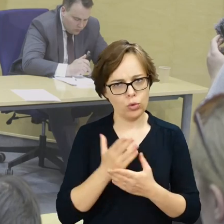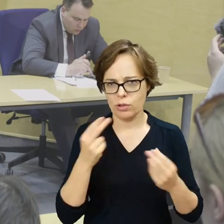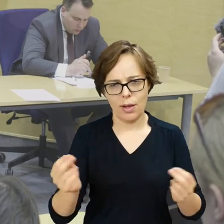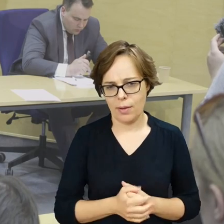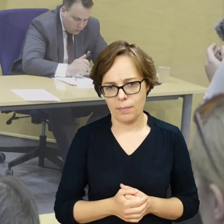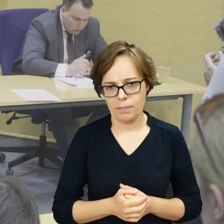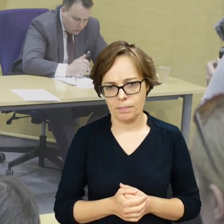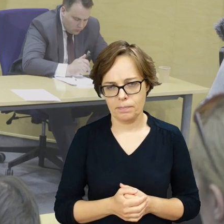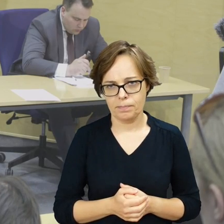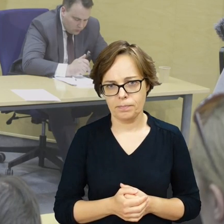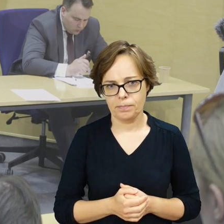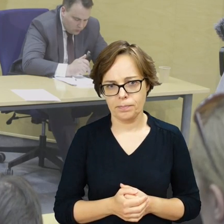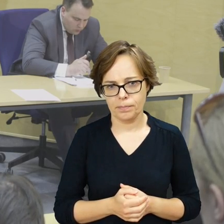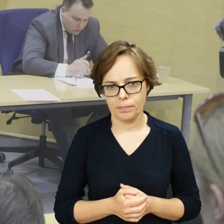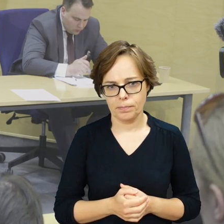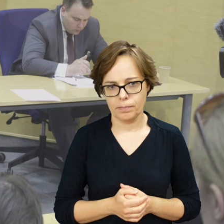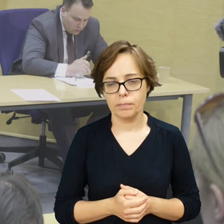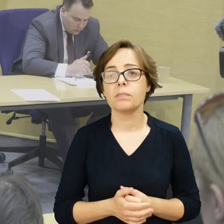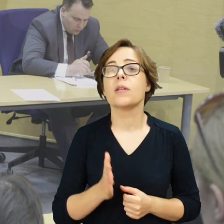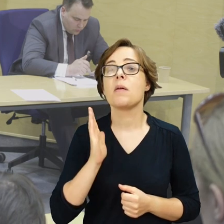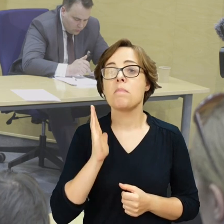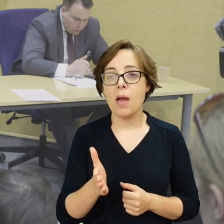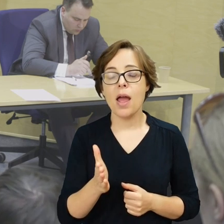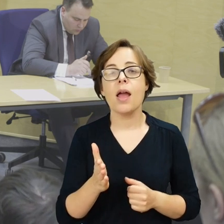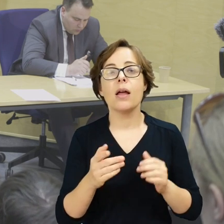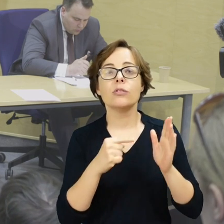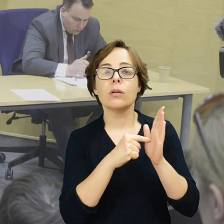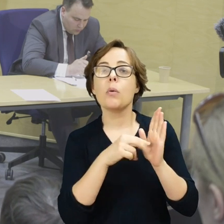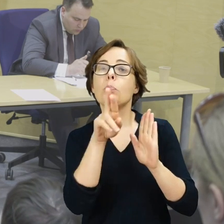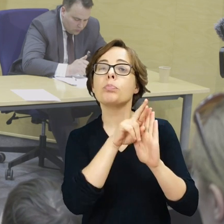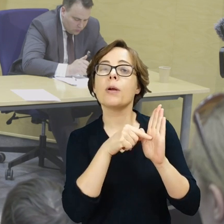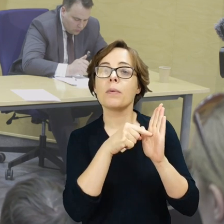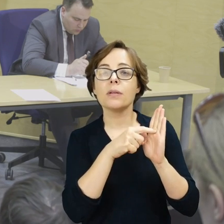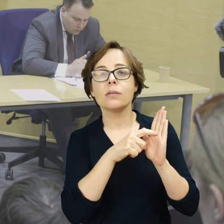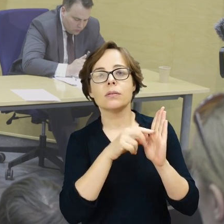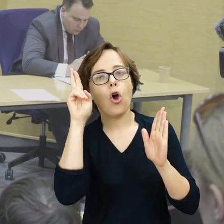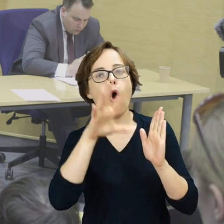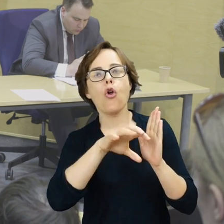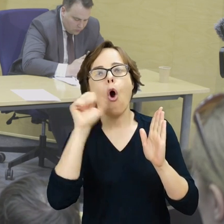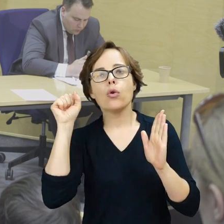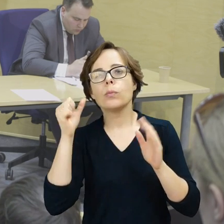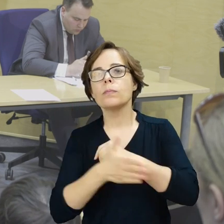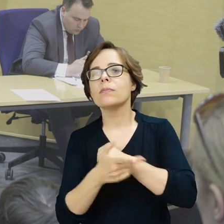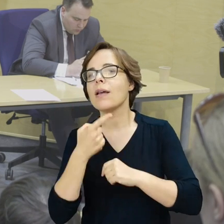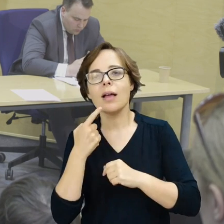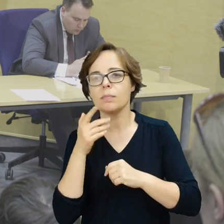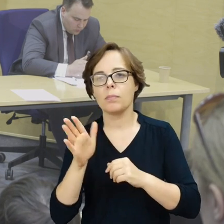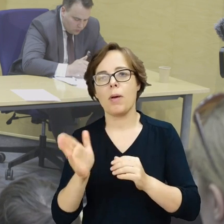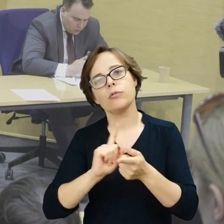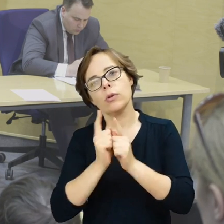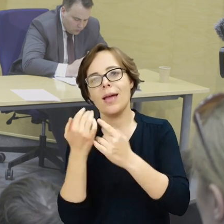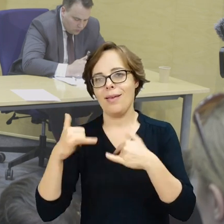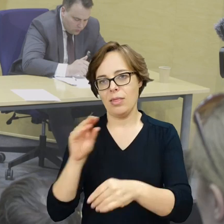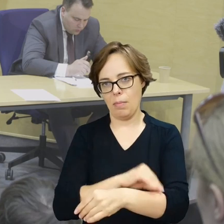Będzie wykroczenie, będzie odejście od wykładni językowej i przejście na inne metody i rekonstruowanie